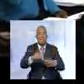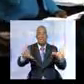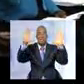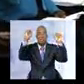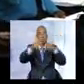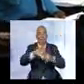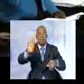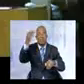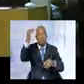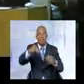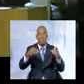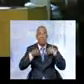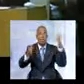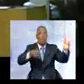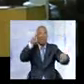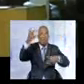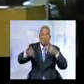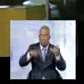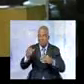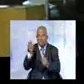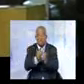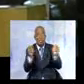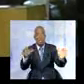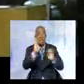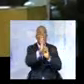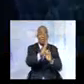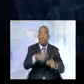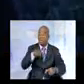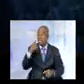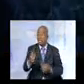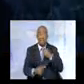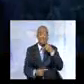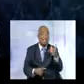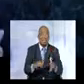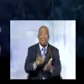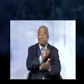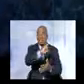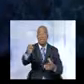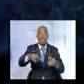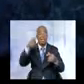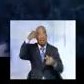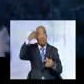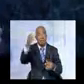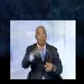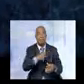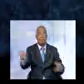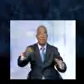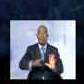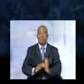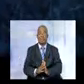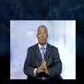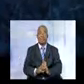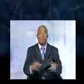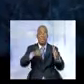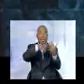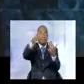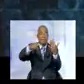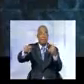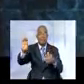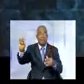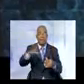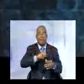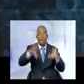gouvernement ont défilé à la tribune pour exposer leur analyse de l'actualité internationale. Parmi eux,